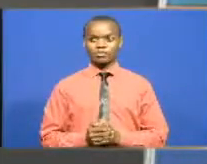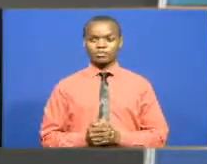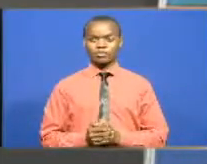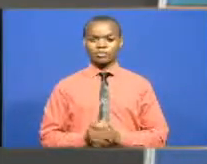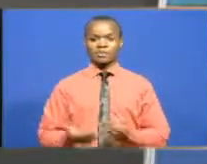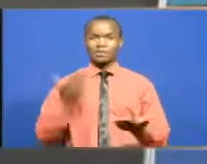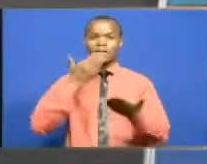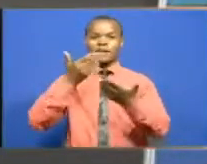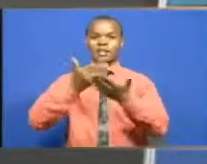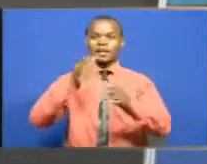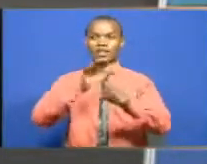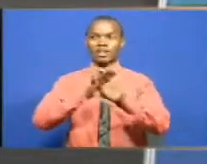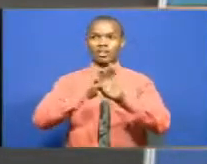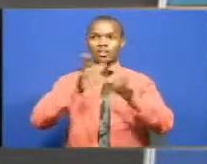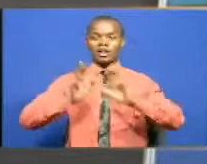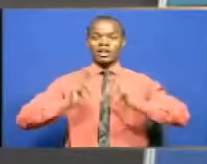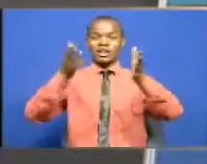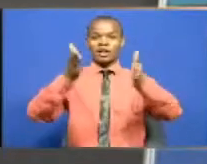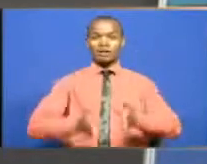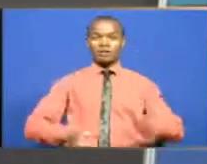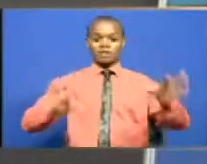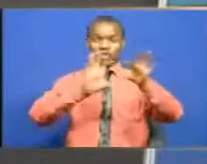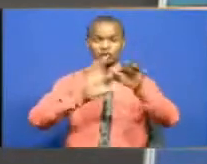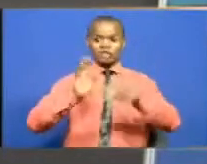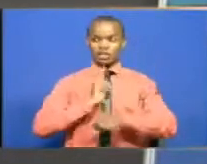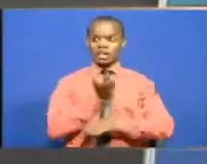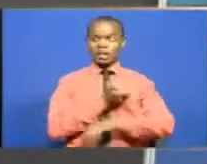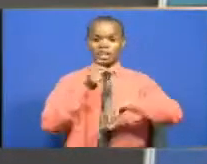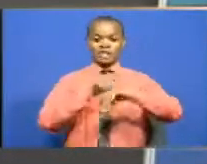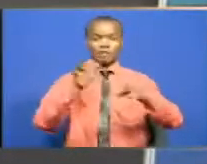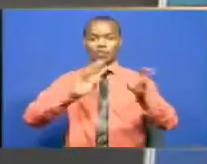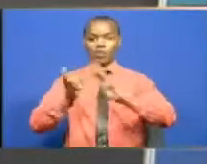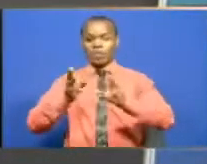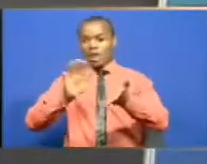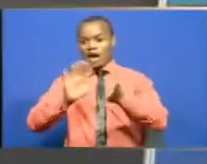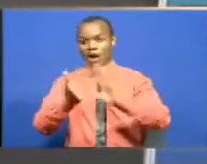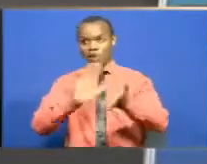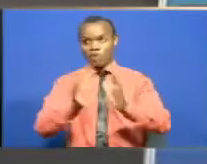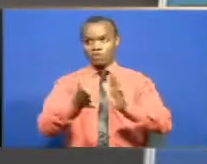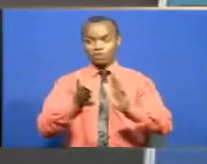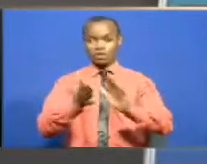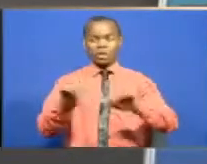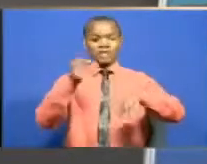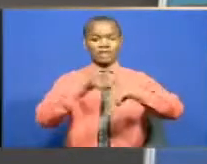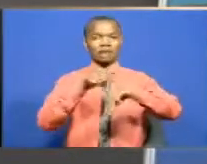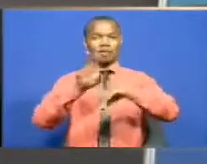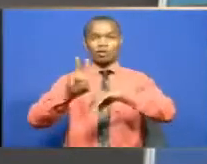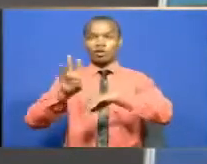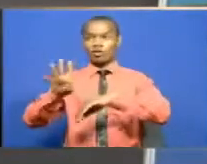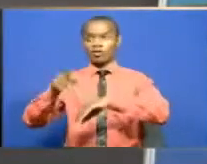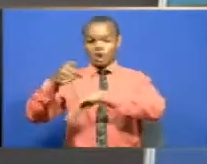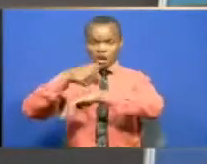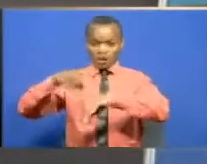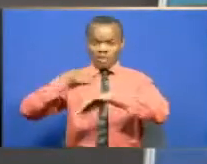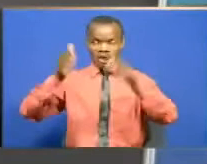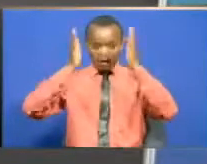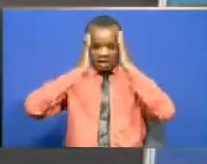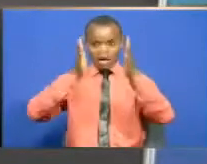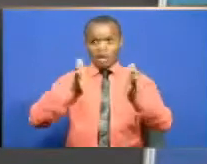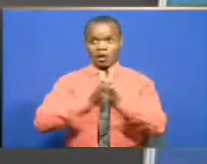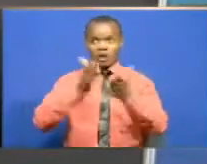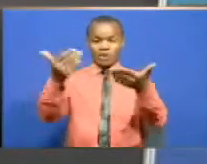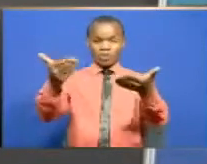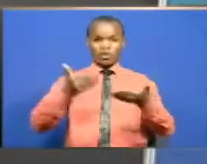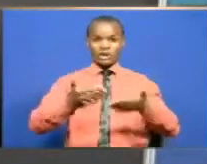Shukran sana mtazamaji kwa kujiunga nami tena kwenye utabiri wa hali ya hewa katika muda wa saa 24 zijazo. Hujambo